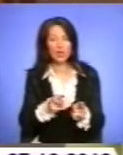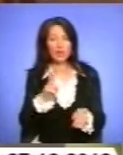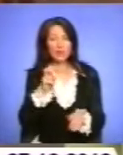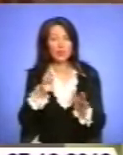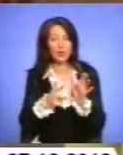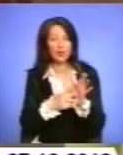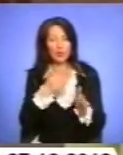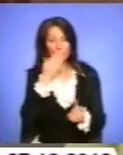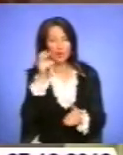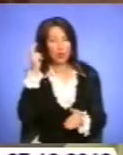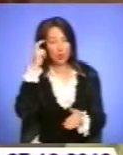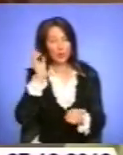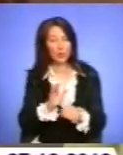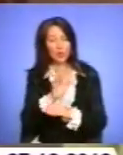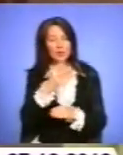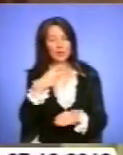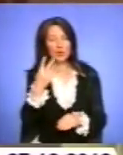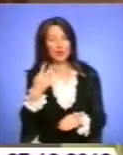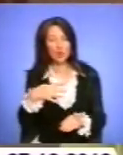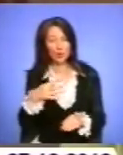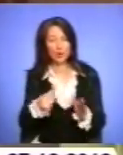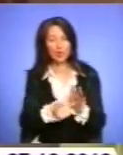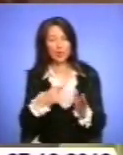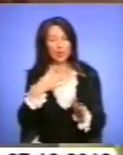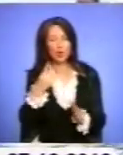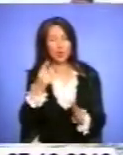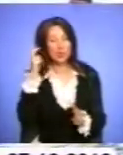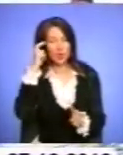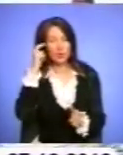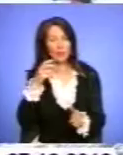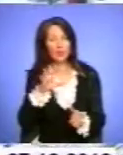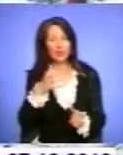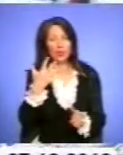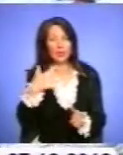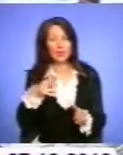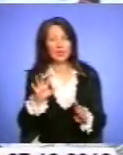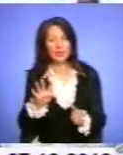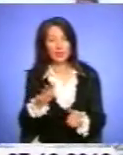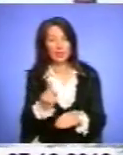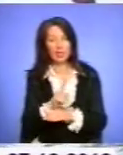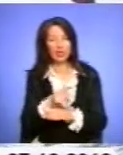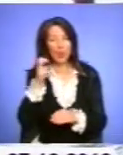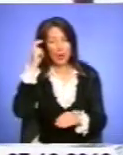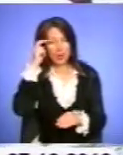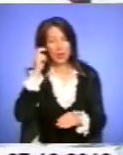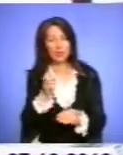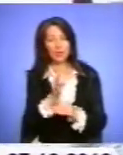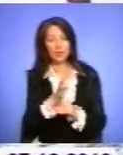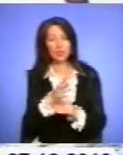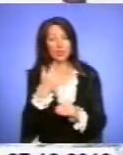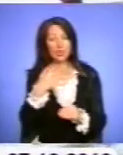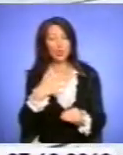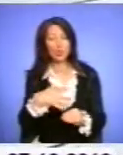208-й Ужгород-Київ відправляється 22:40 і в 6:41 в Києві. 554-й Тернопіль-Київ.